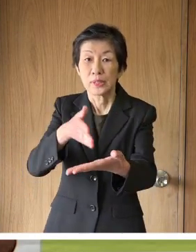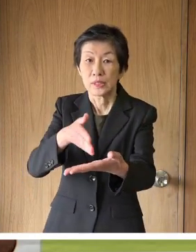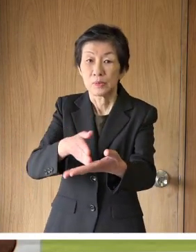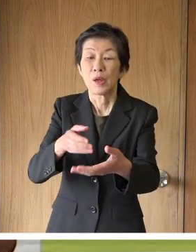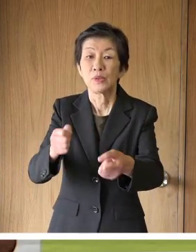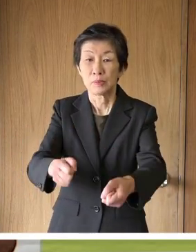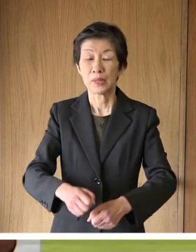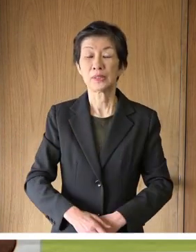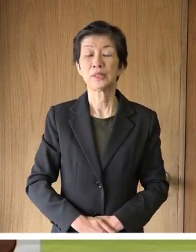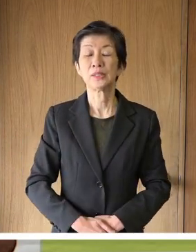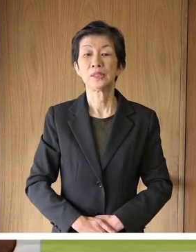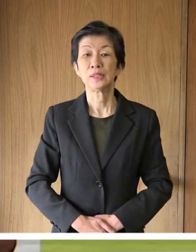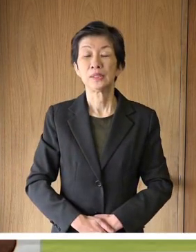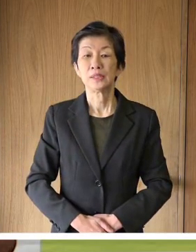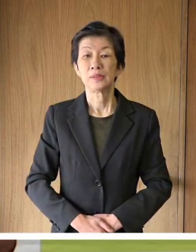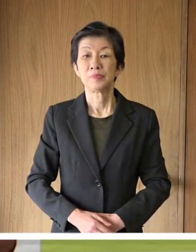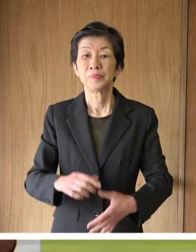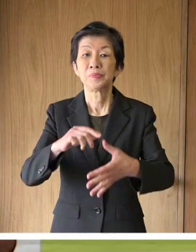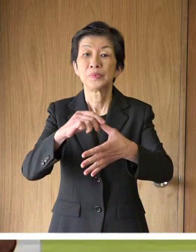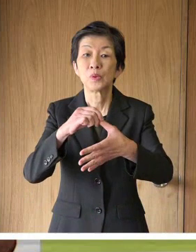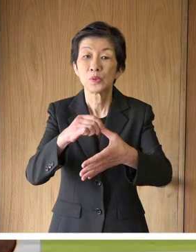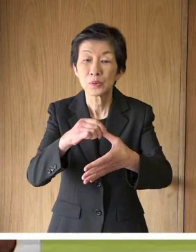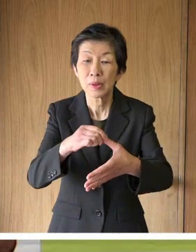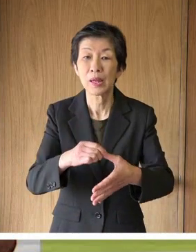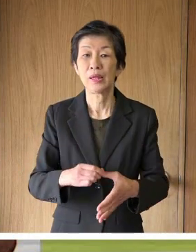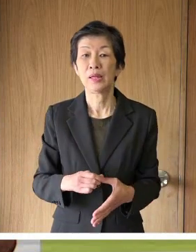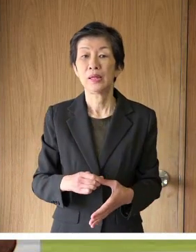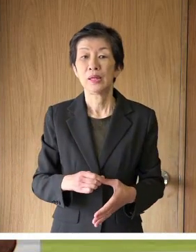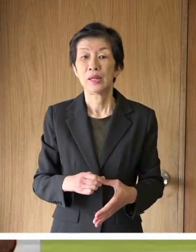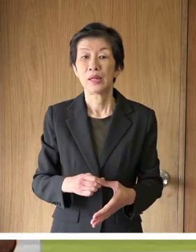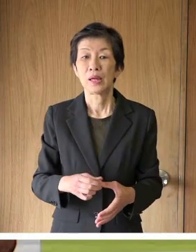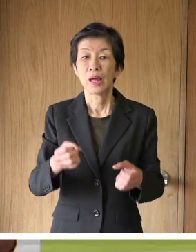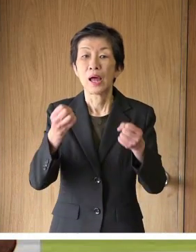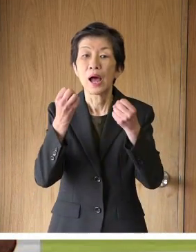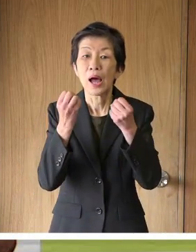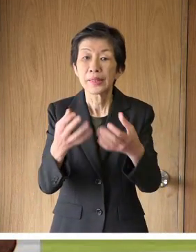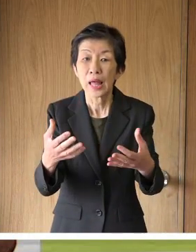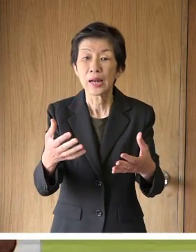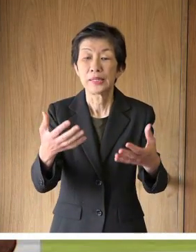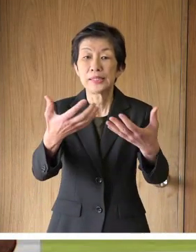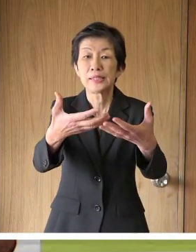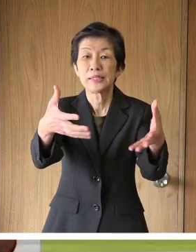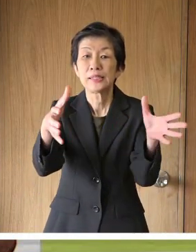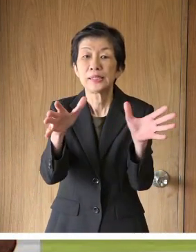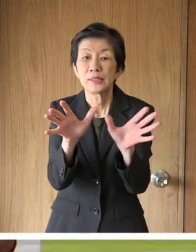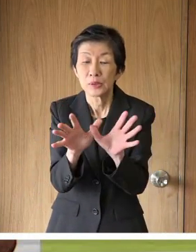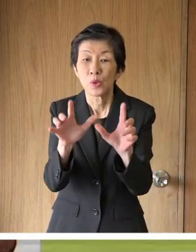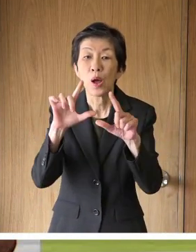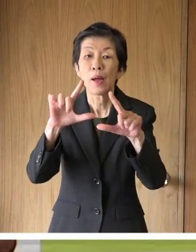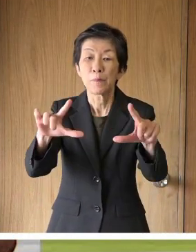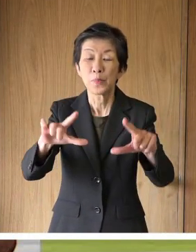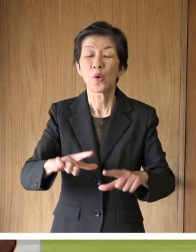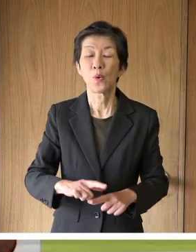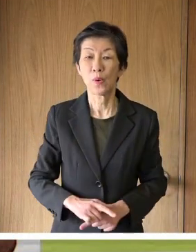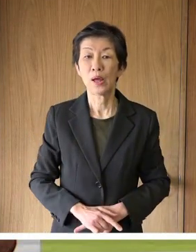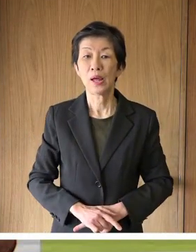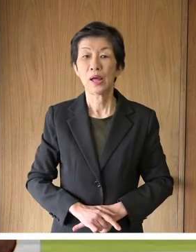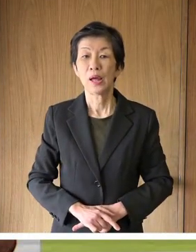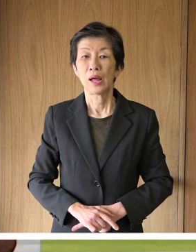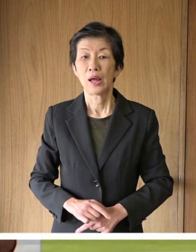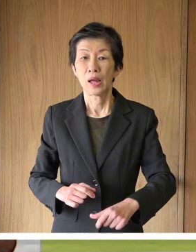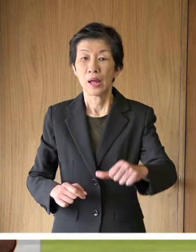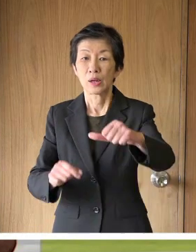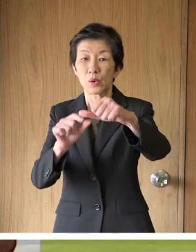ますまず1点目ですが新年度の学級発表につきましては